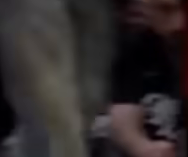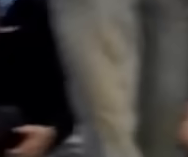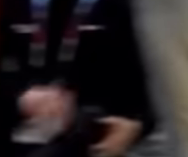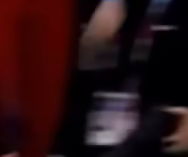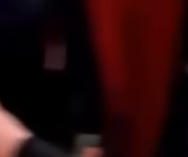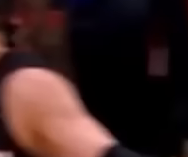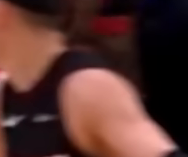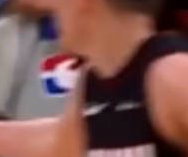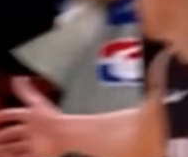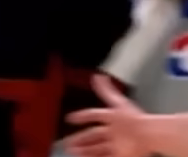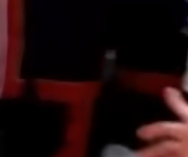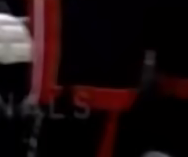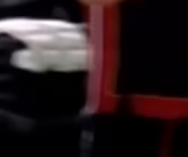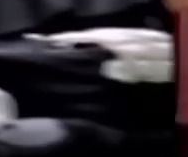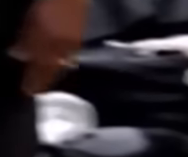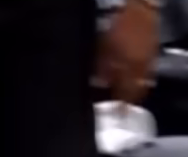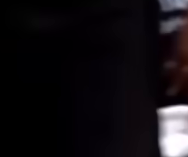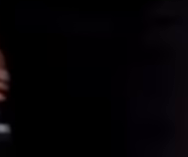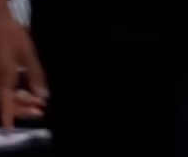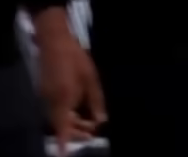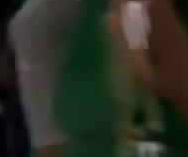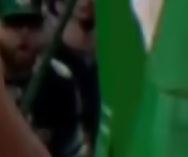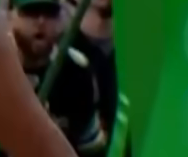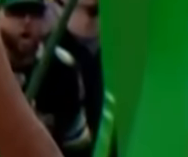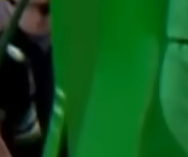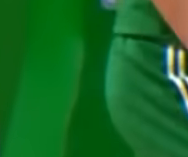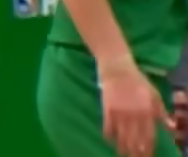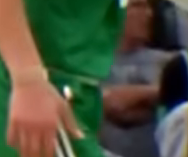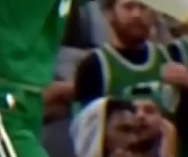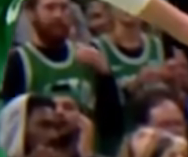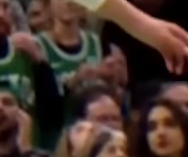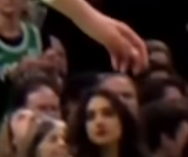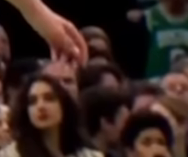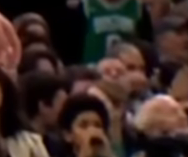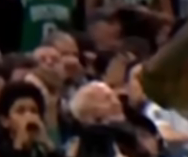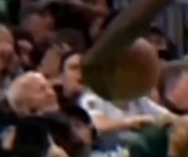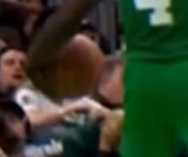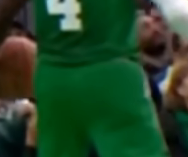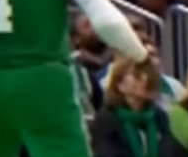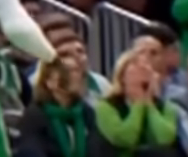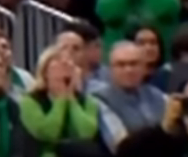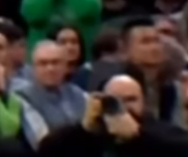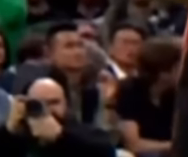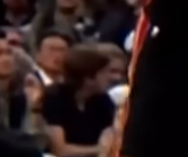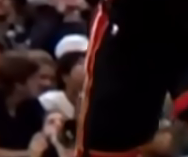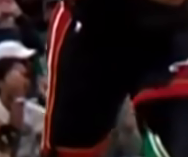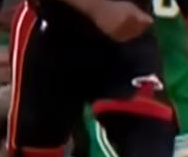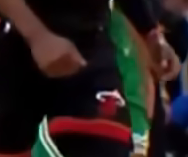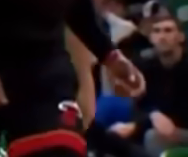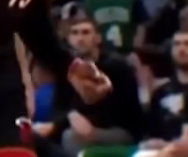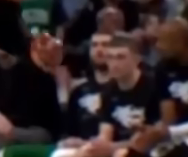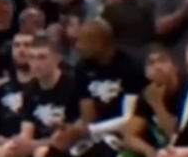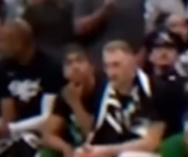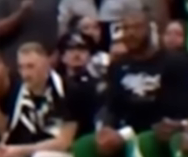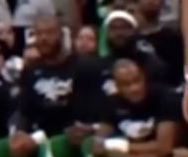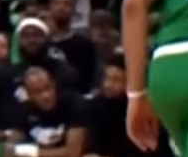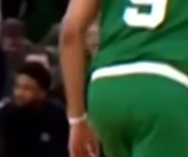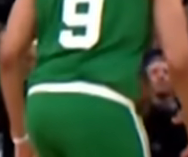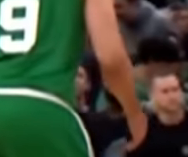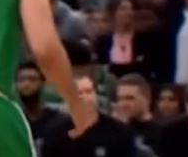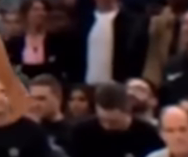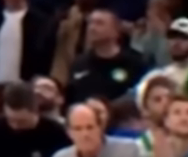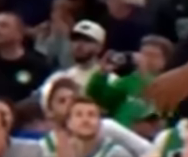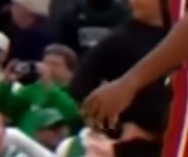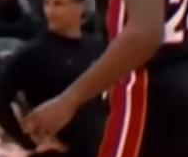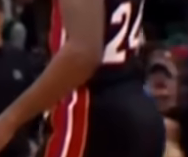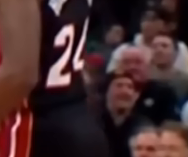Jimmy Butler. Sa init ng Heat, ganun naman kalamig ang Celtics na 12 of 32 lang galing sa labas. Lilipat ang serye sa Miami para